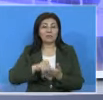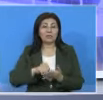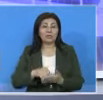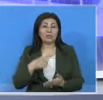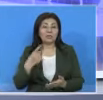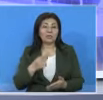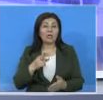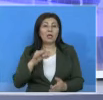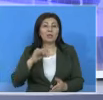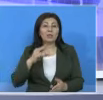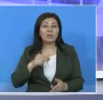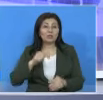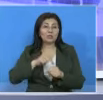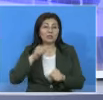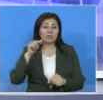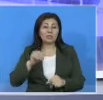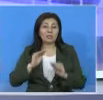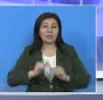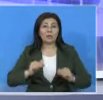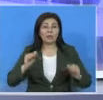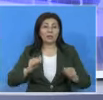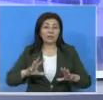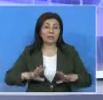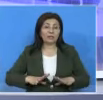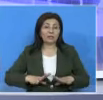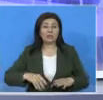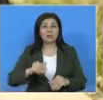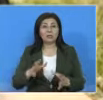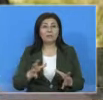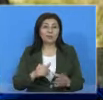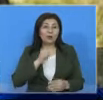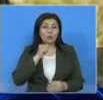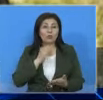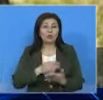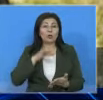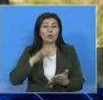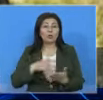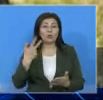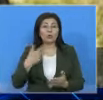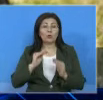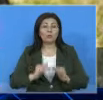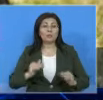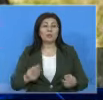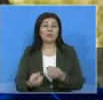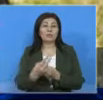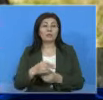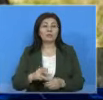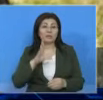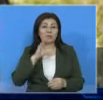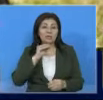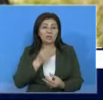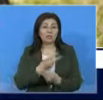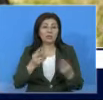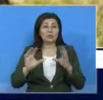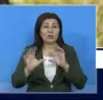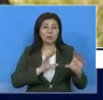сәт кинолог сезінген олар қызметтік аттарды да тізгіндеп көрді. Орталықтан барлығы 30 бала келді. Оларға иттерге көрсетілетін күтім